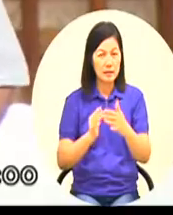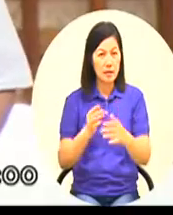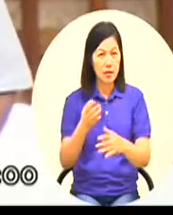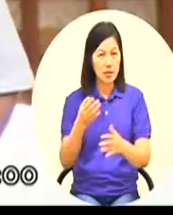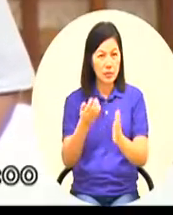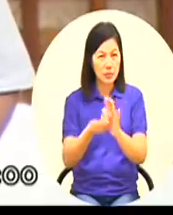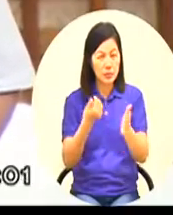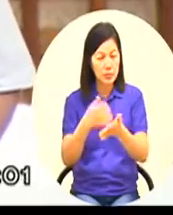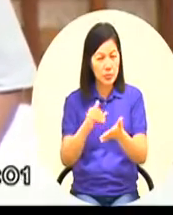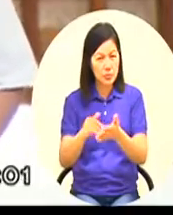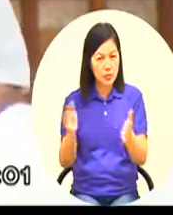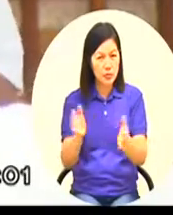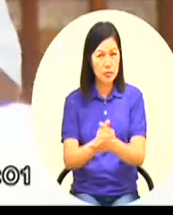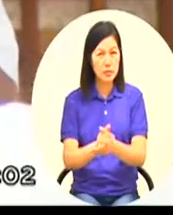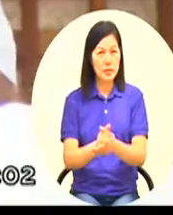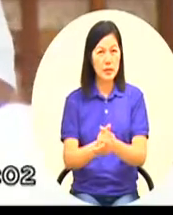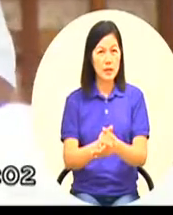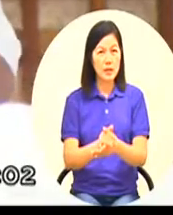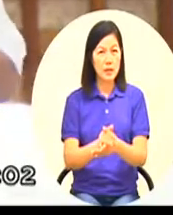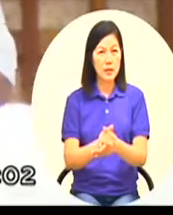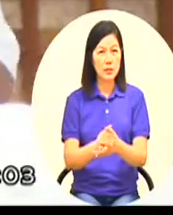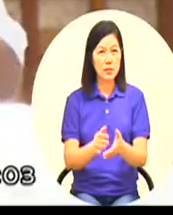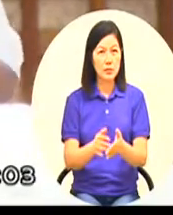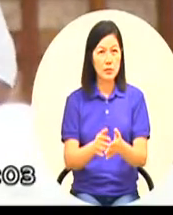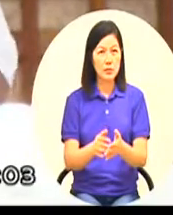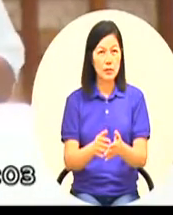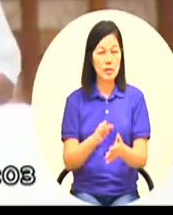的总额是一个